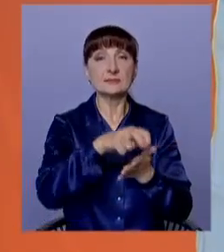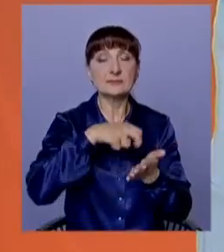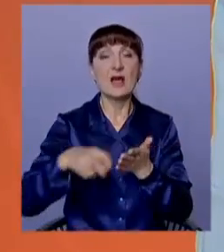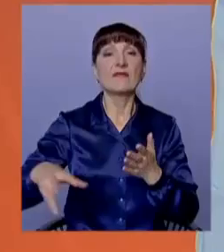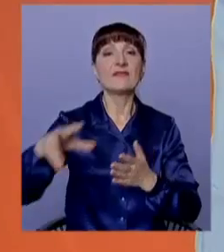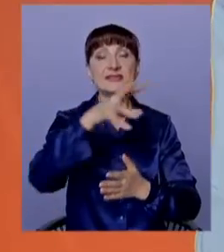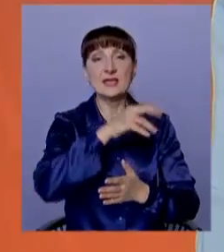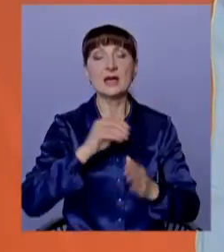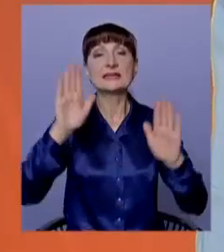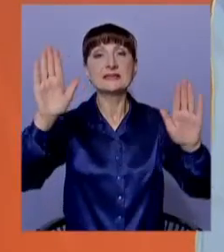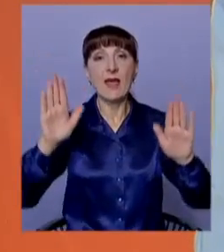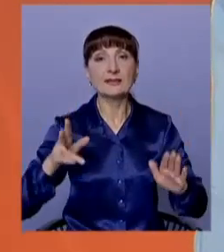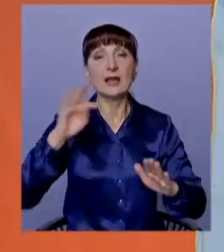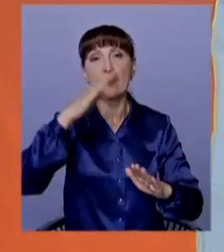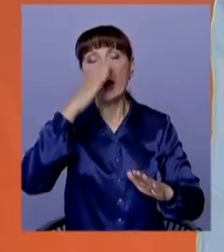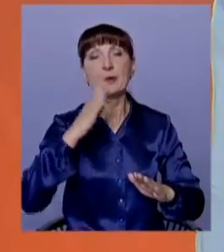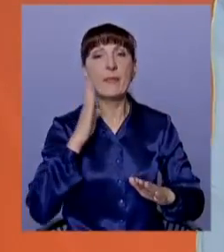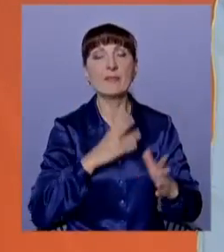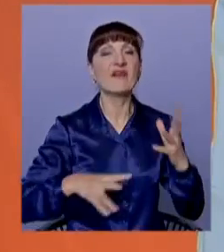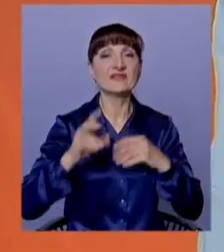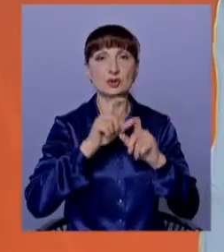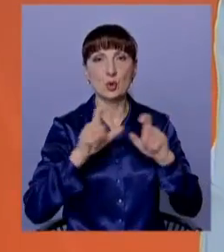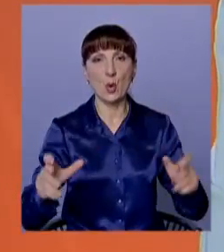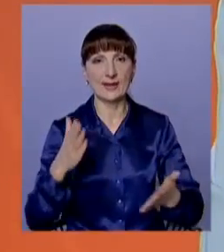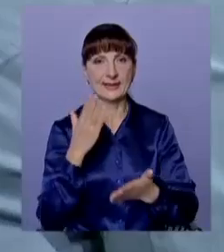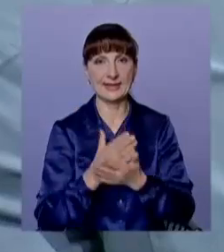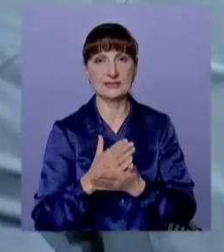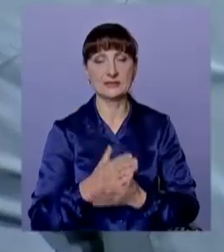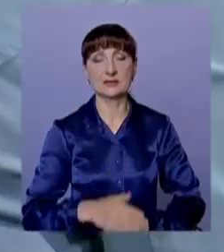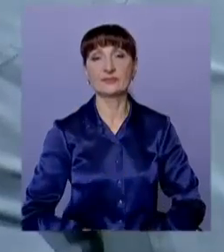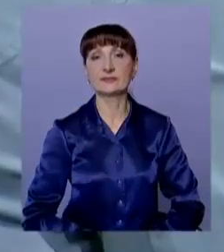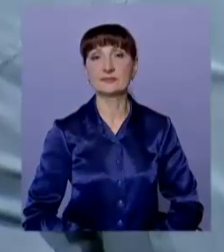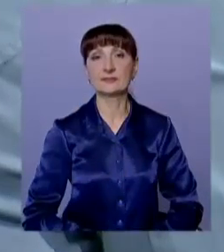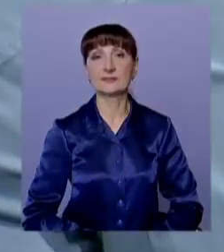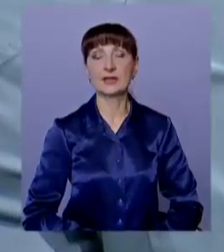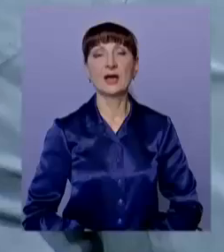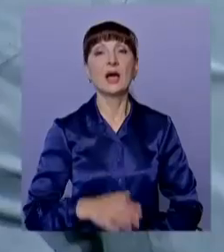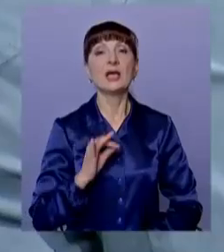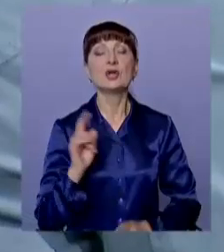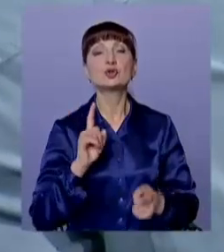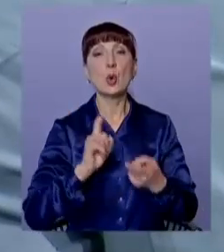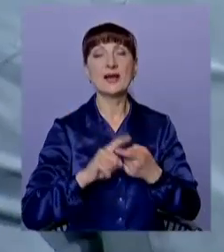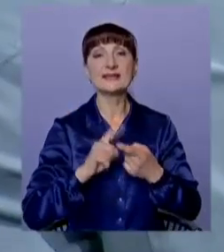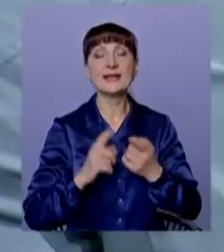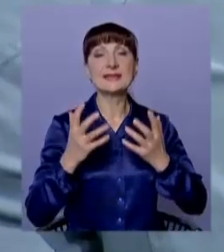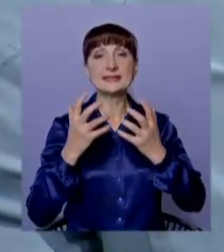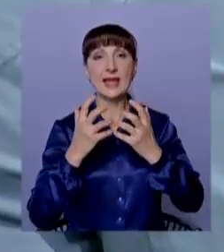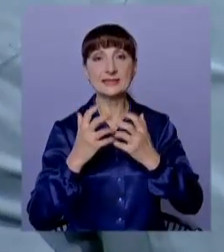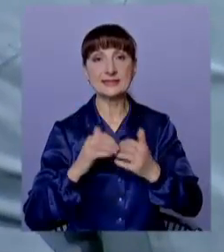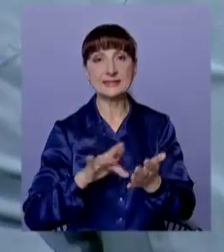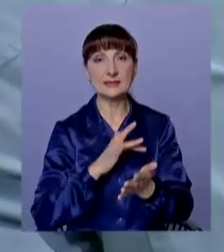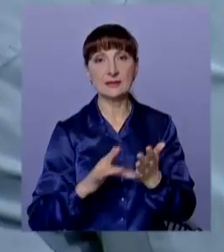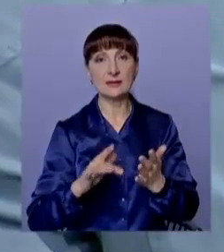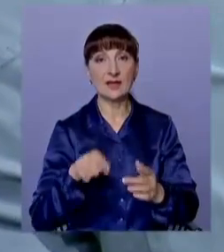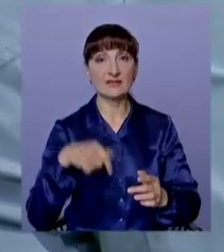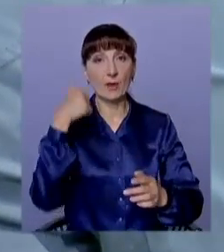информационных стендах для родителей во всех школах. Здорово. И что касается статистики предстоящего учебного